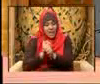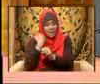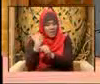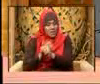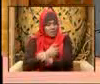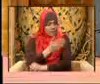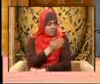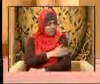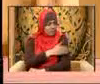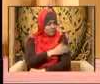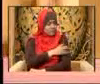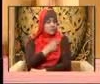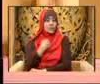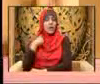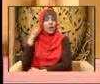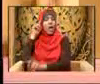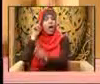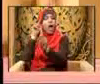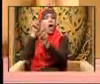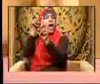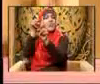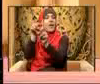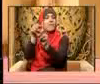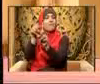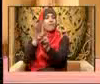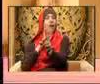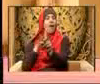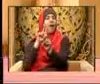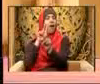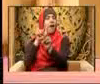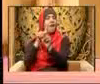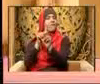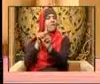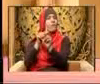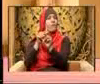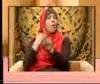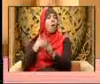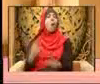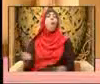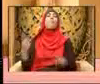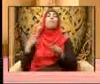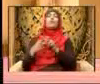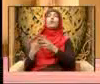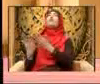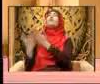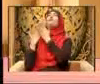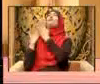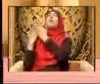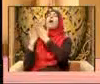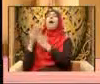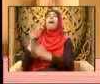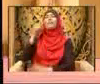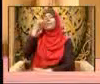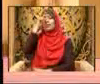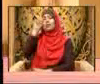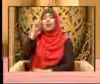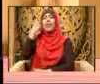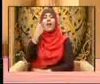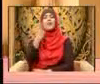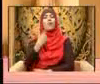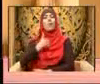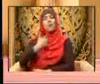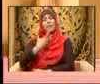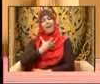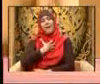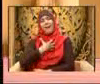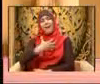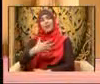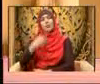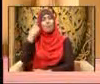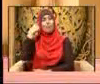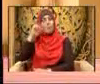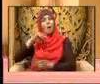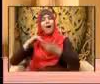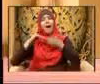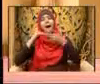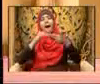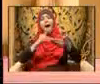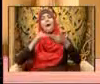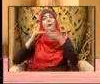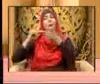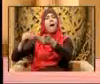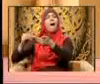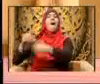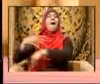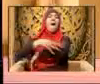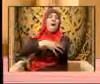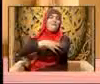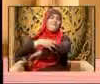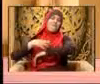وينظر إلى البعيد ويأمل هذا الإنسان ويرجو من ربه سبحانه وتعالى أن يصبح يوما من الأغنياء حتى يعين الفقراء، وأن يكون